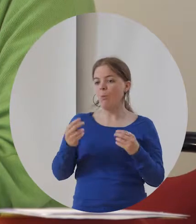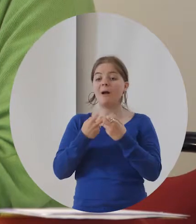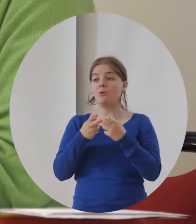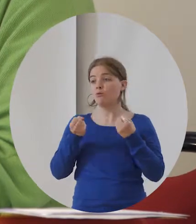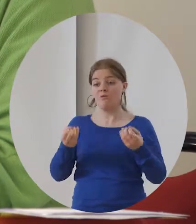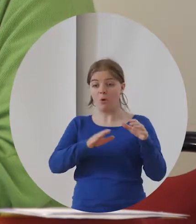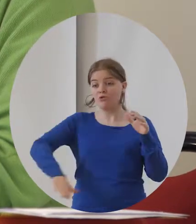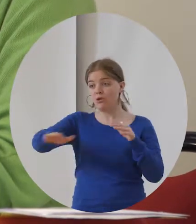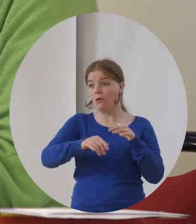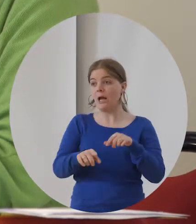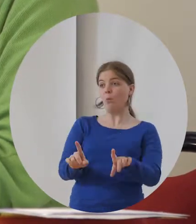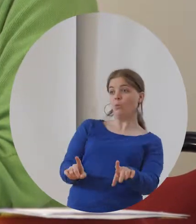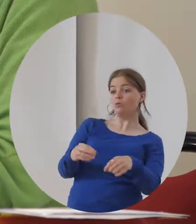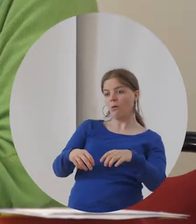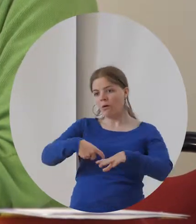ils s'appuient contre le mur.